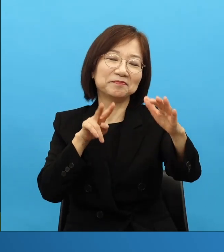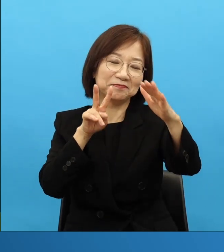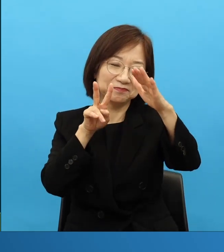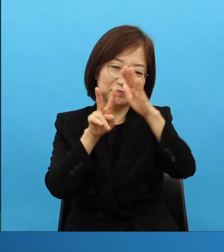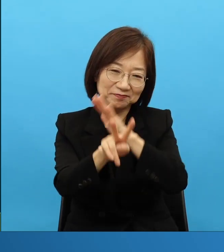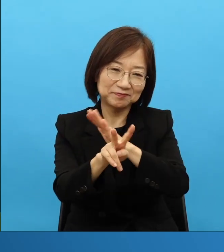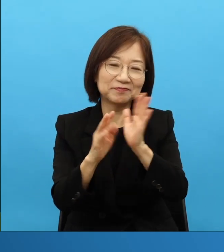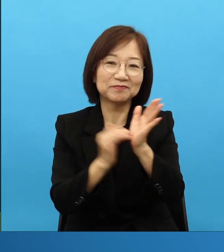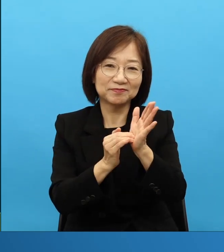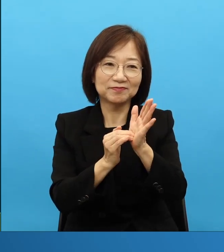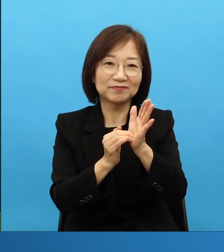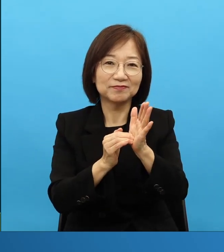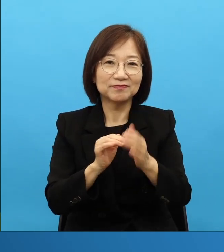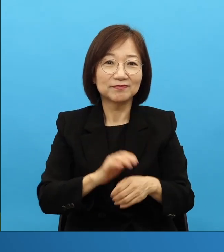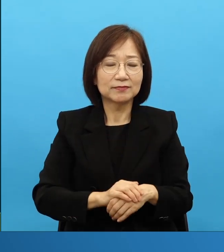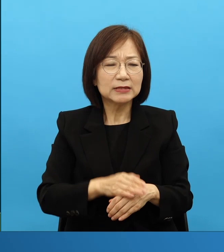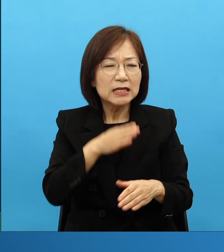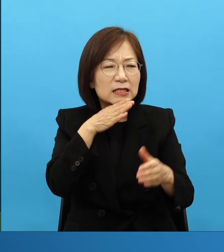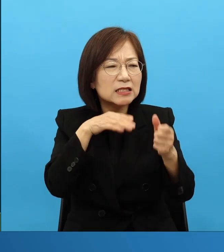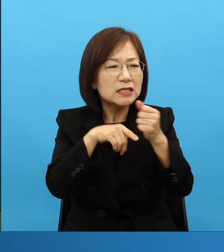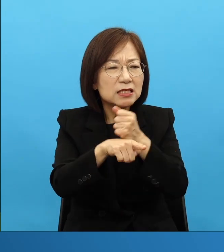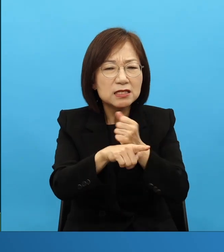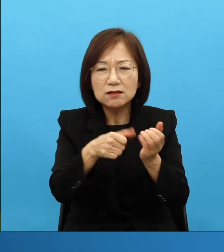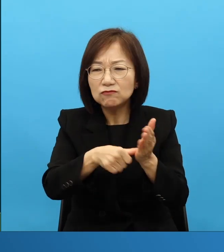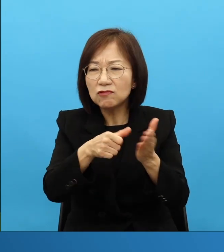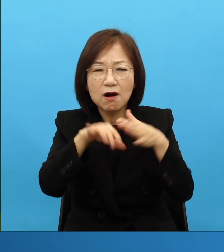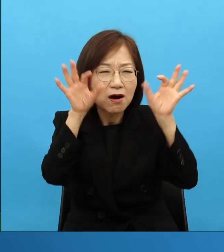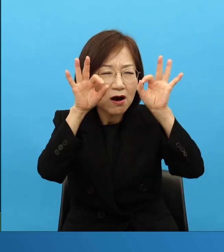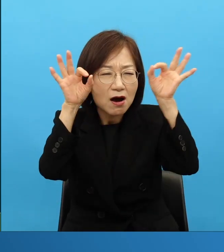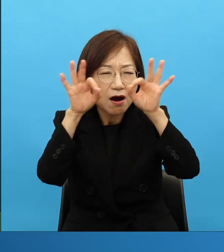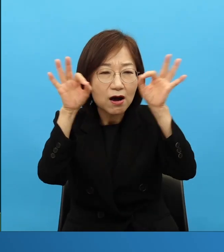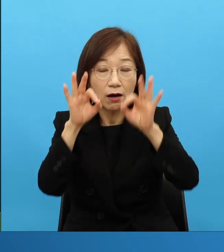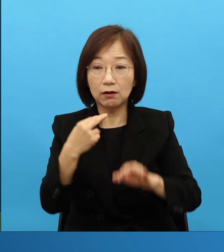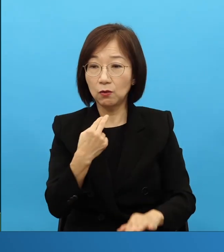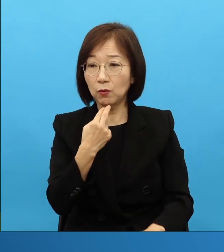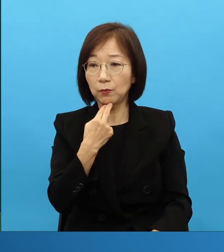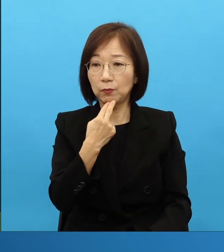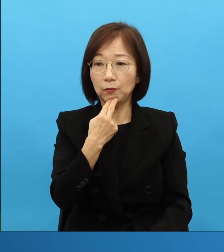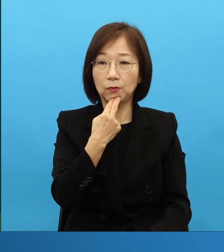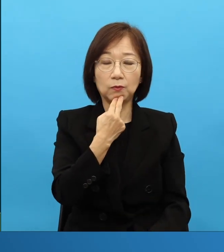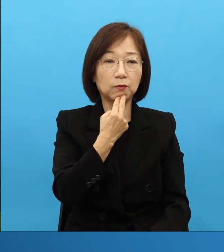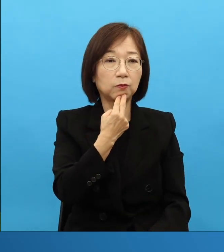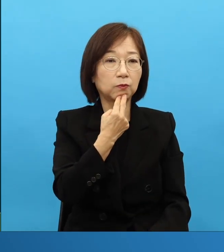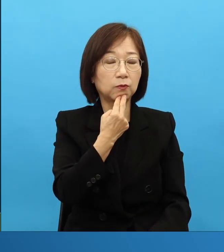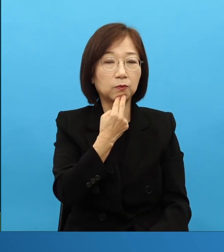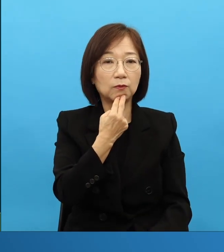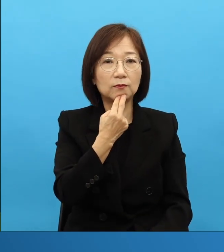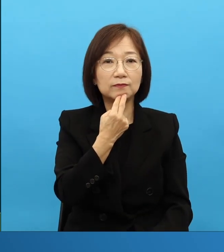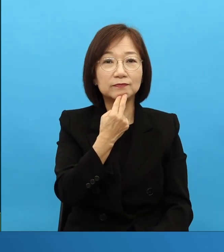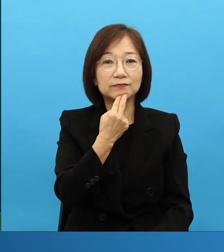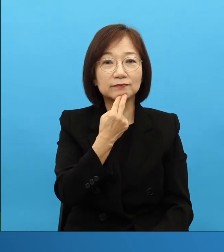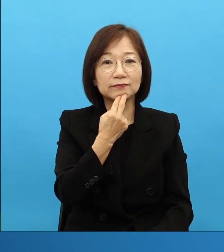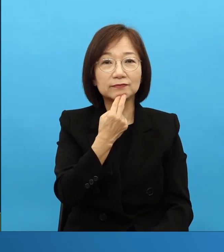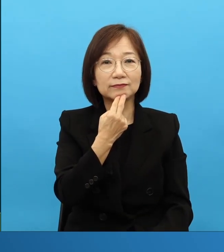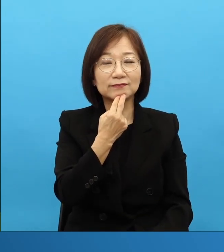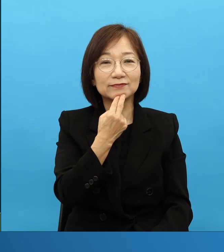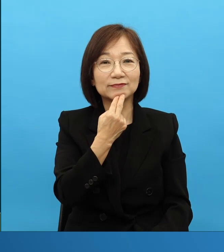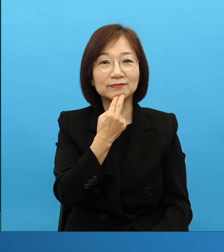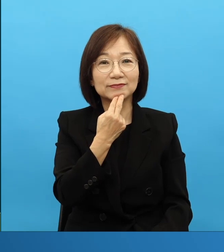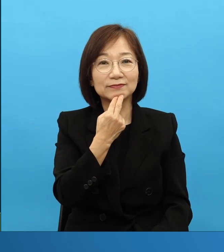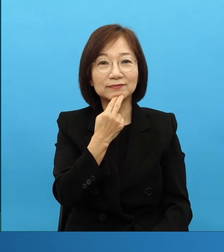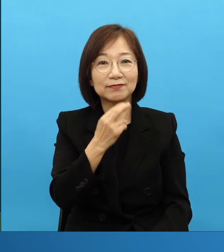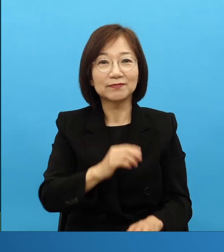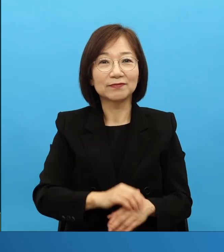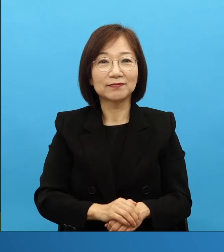marketplace. 진리의 상품이 없습니다. But there was no product of truth. 그 시장